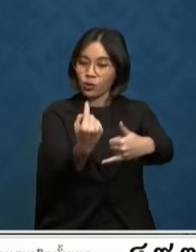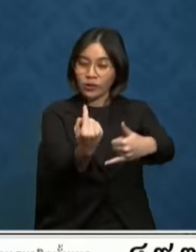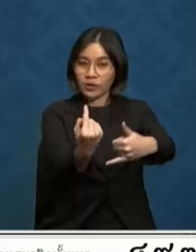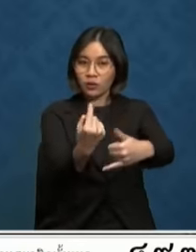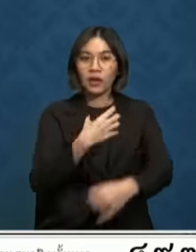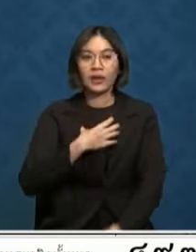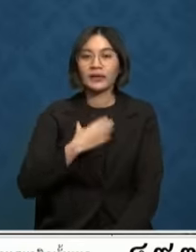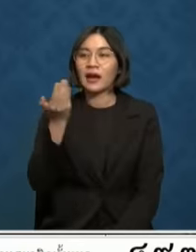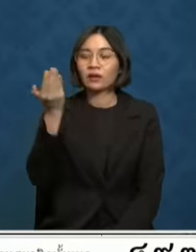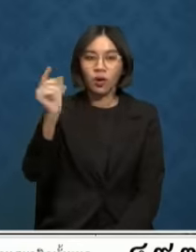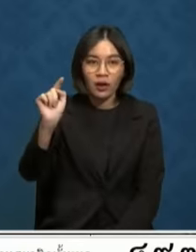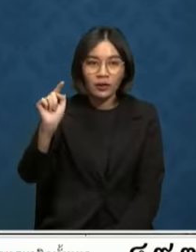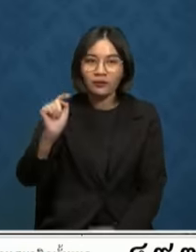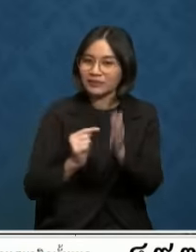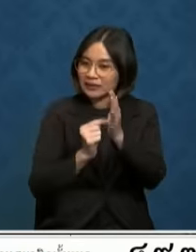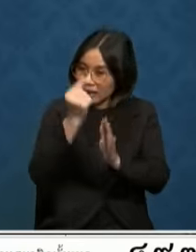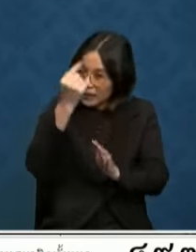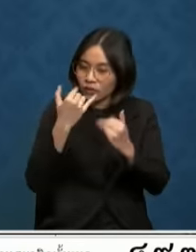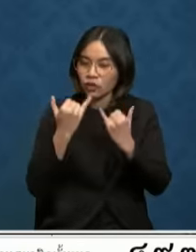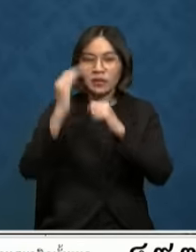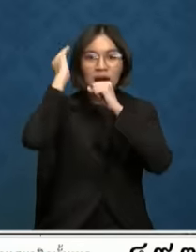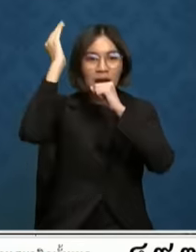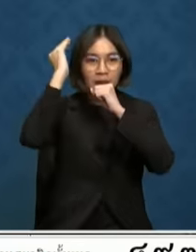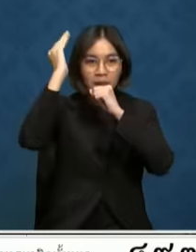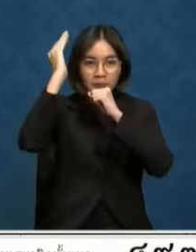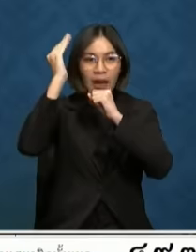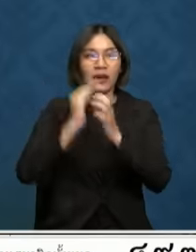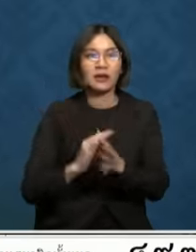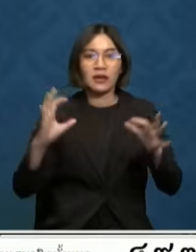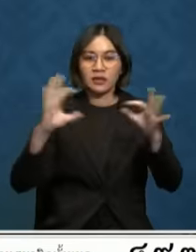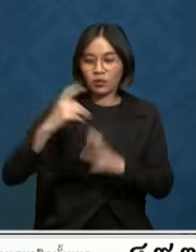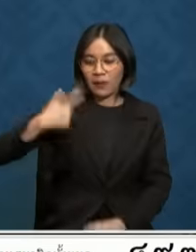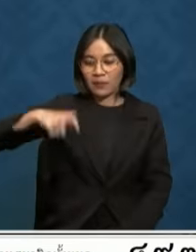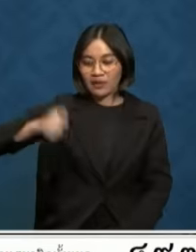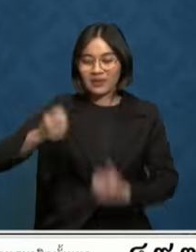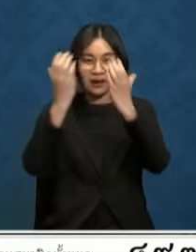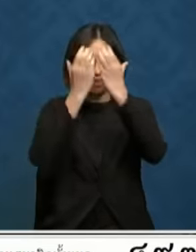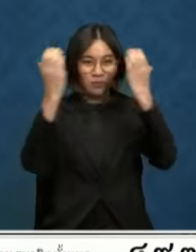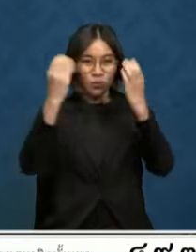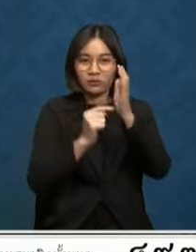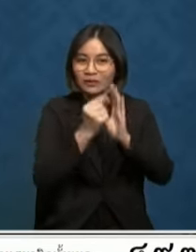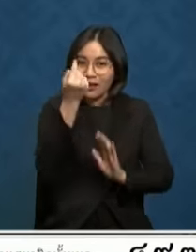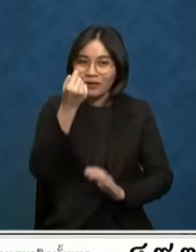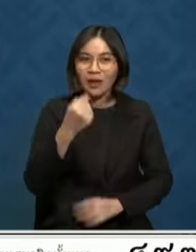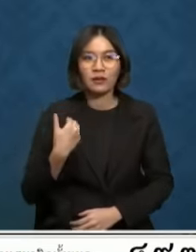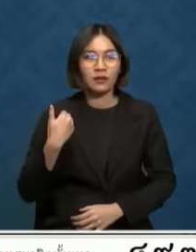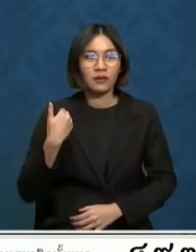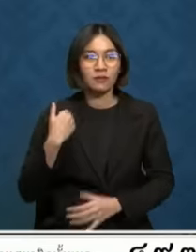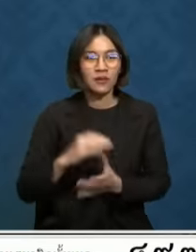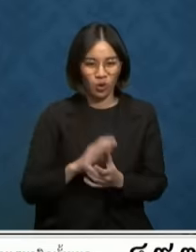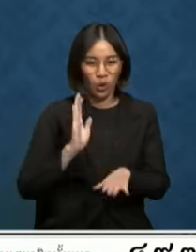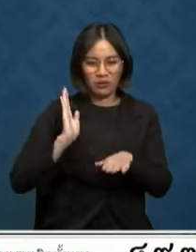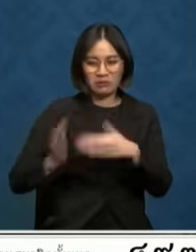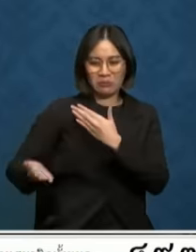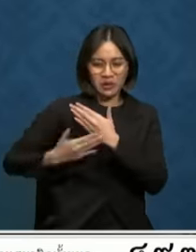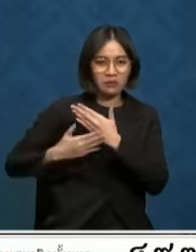เรียกร้องให้ท่านล่ะครับเป็นครั้งแรกที่เรามาอภิปรายเรื่องตุลาการศาลรัฐธรรมนูญซึ่งผมมีคนดึงดึงบอก